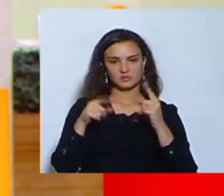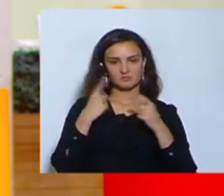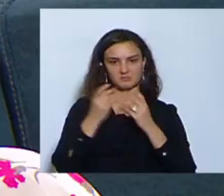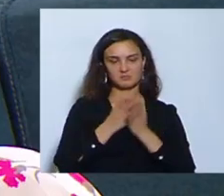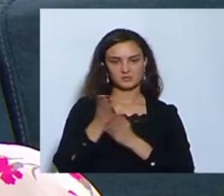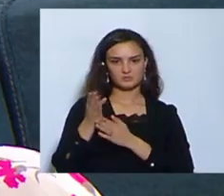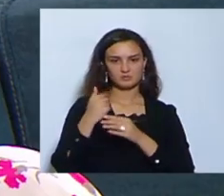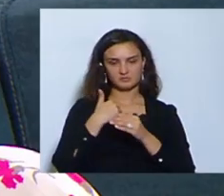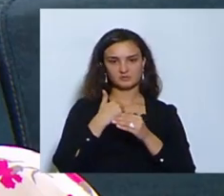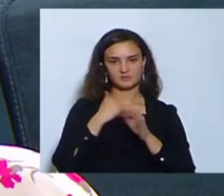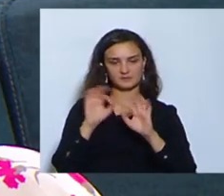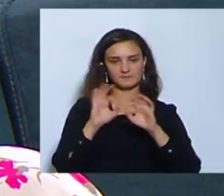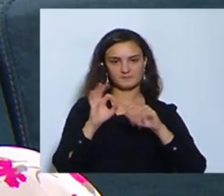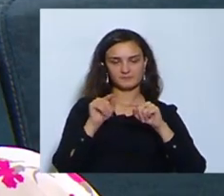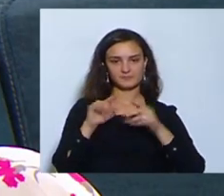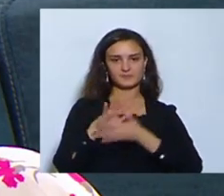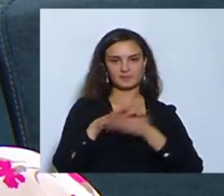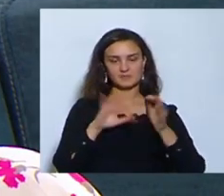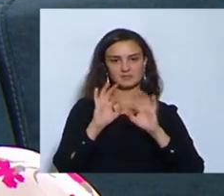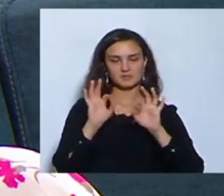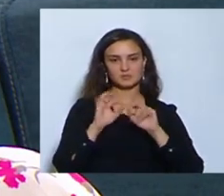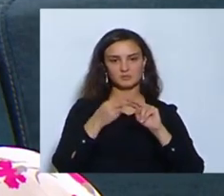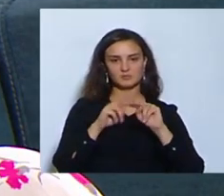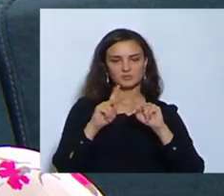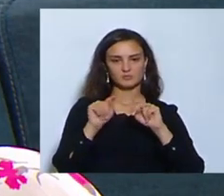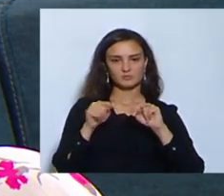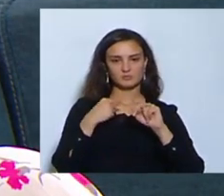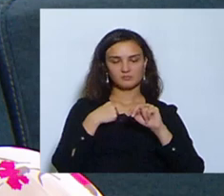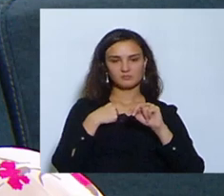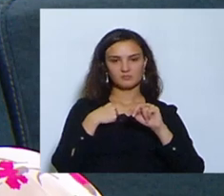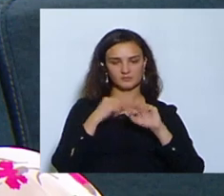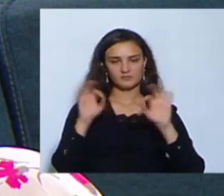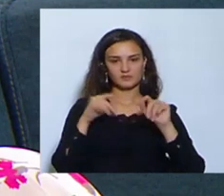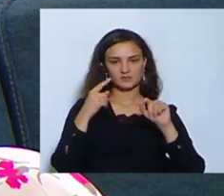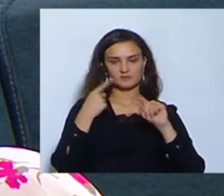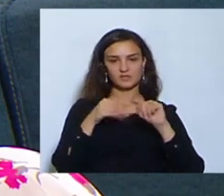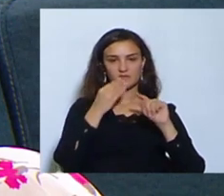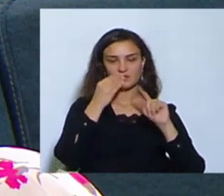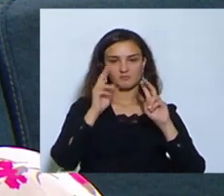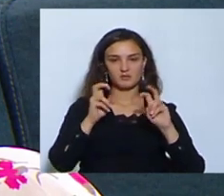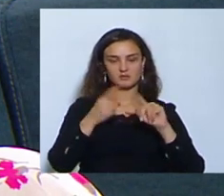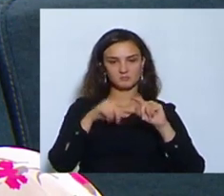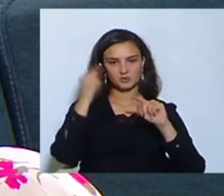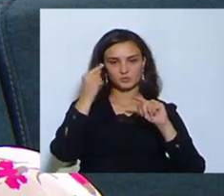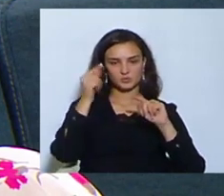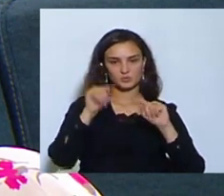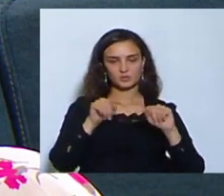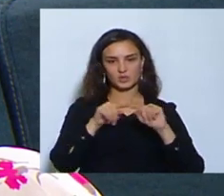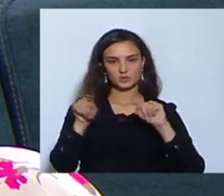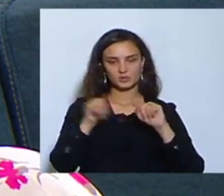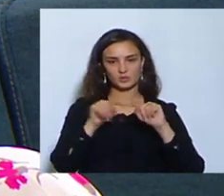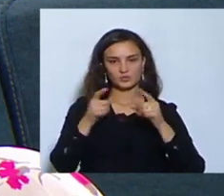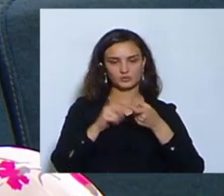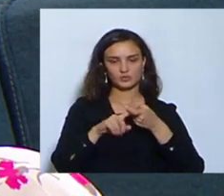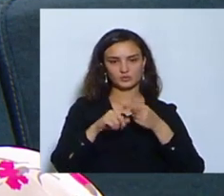მიმართულებით შევდა და გამეგრძელებინა საუბარი, იმიტომ რომ მე აღნიშნე კიდევაც, რომ კვებითი აშლილობები ფსიქიკურ აშლილობებს შორის